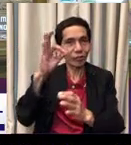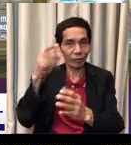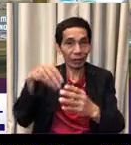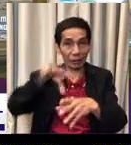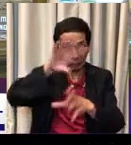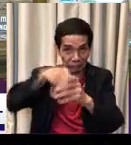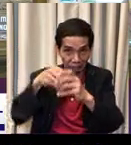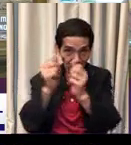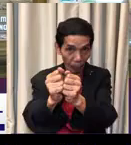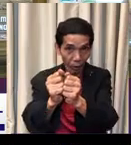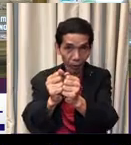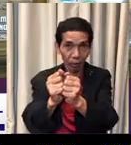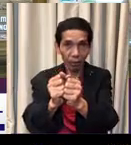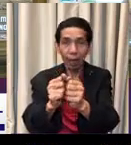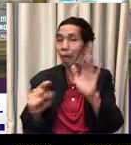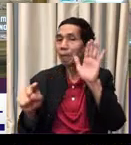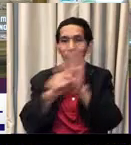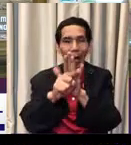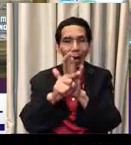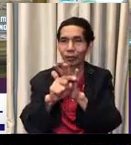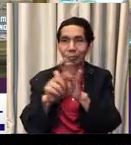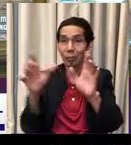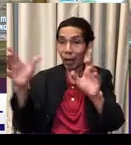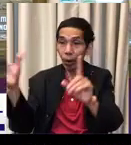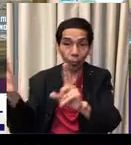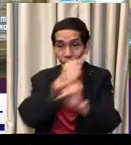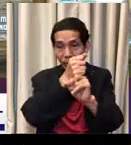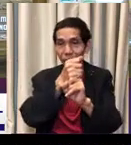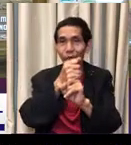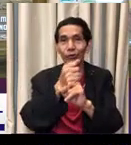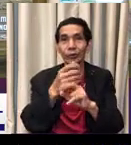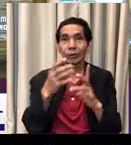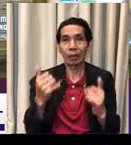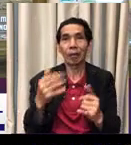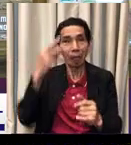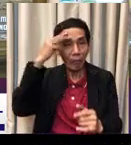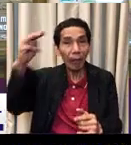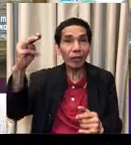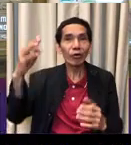may pustahan, o, baka kayo makalagyan. O, ngayon, Mayor,